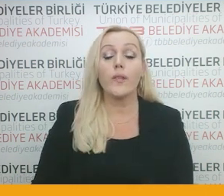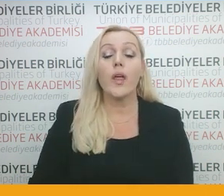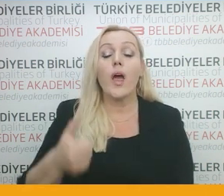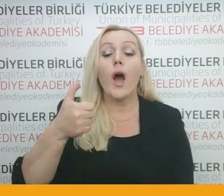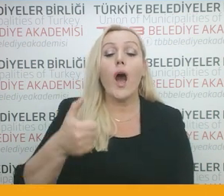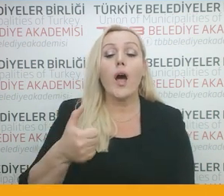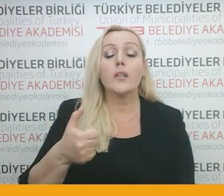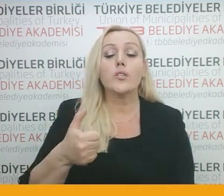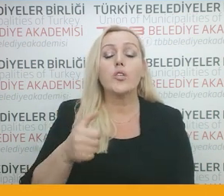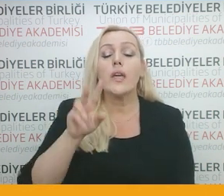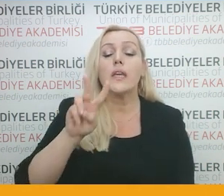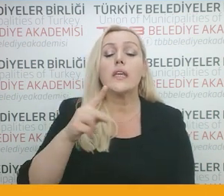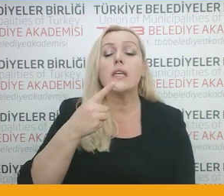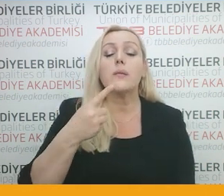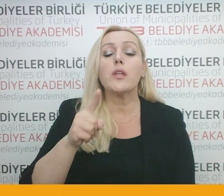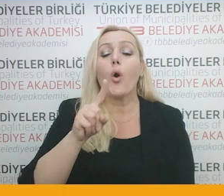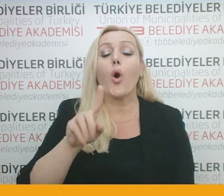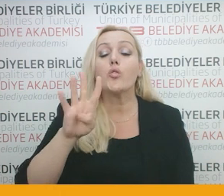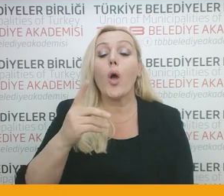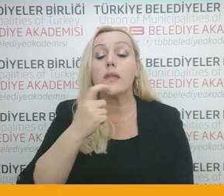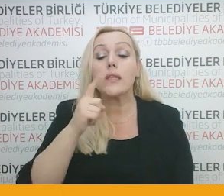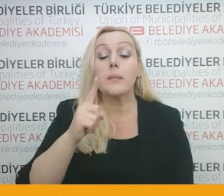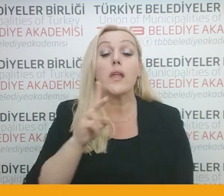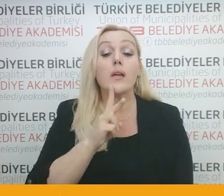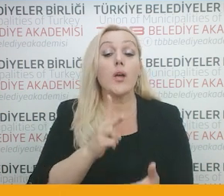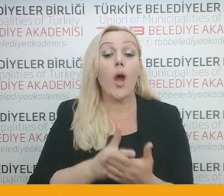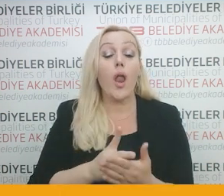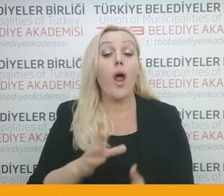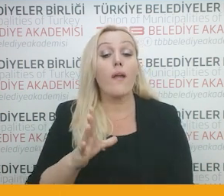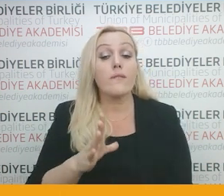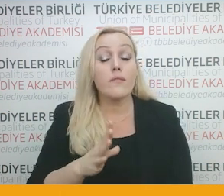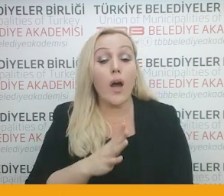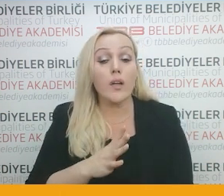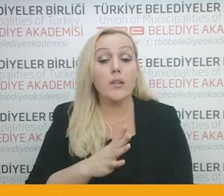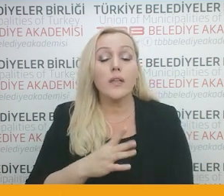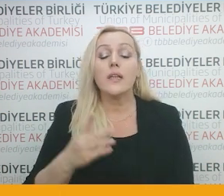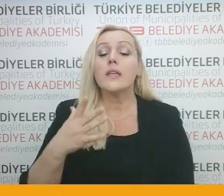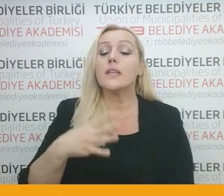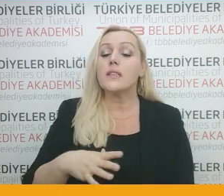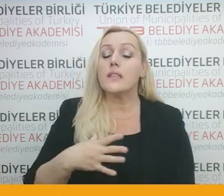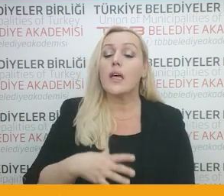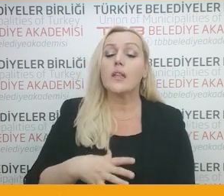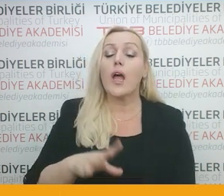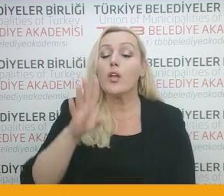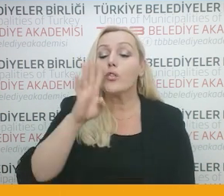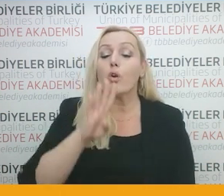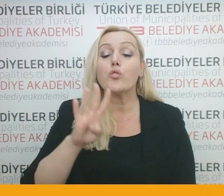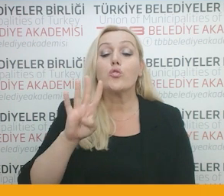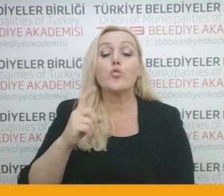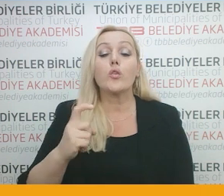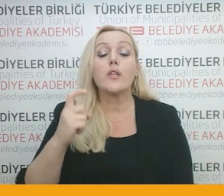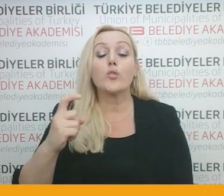6. dairenin 2014 yılında bir kararı var. Hızlı geçiyorum. İsteyenler 499 sayılı